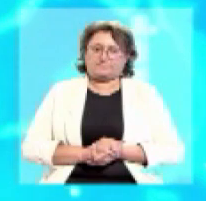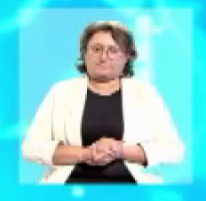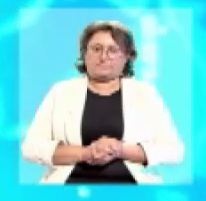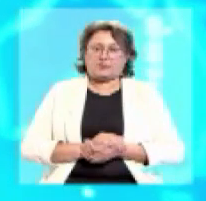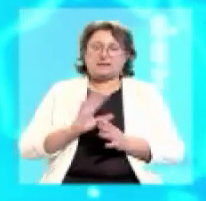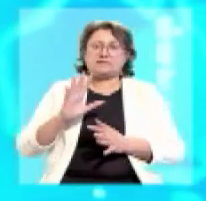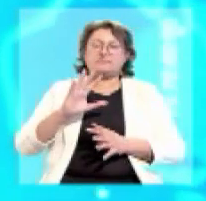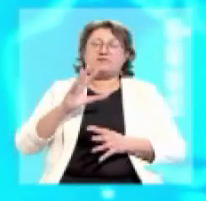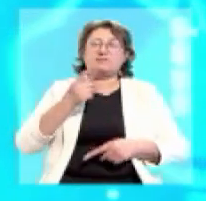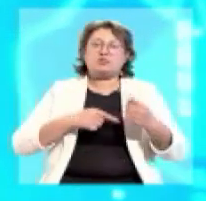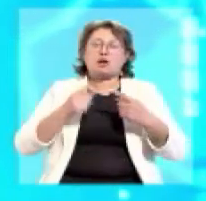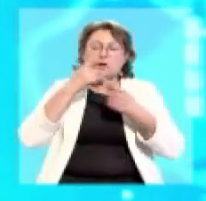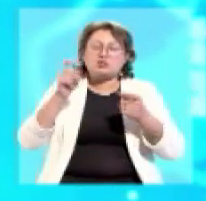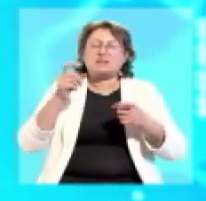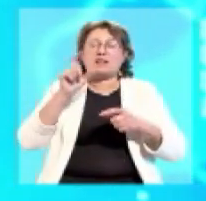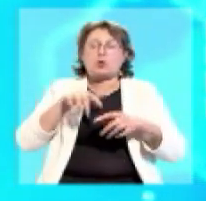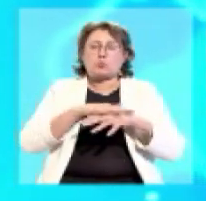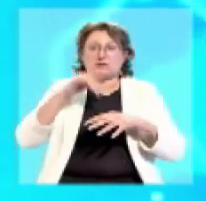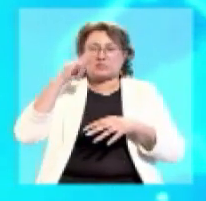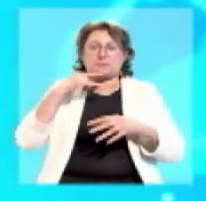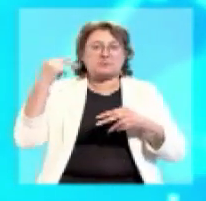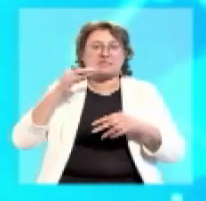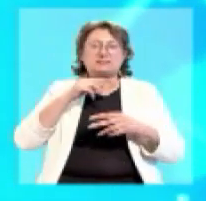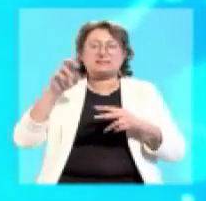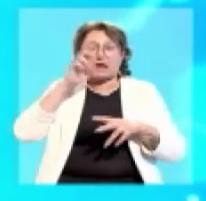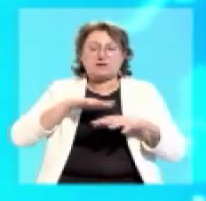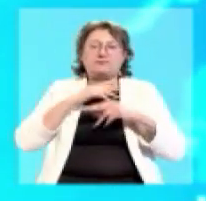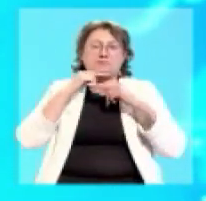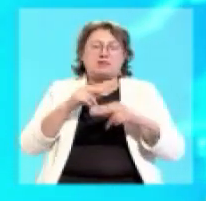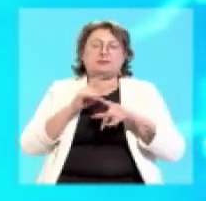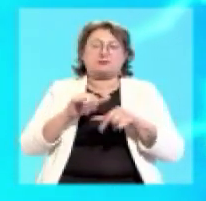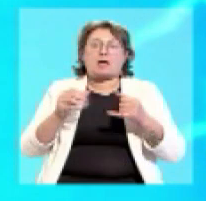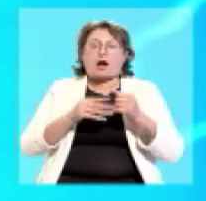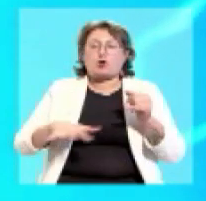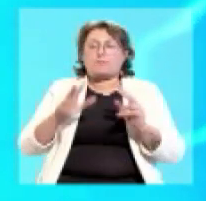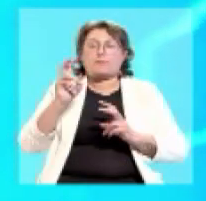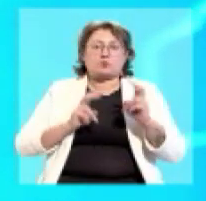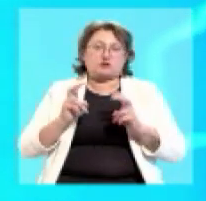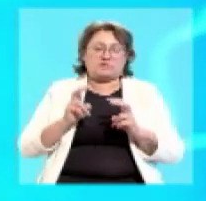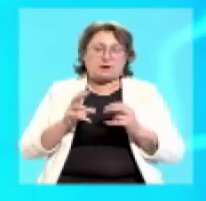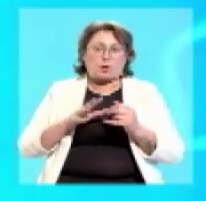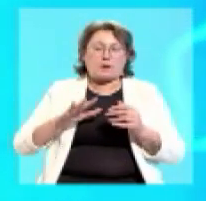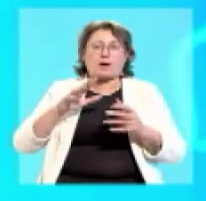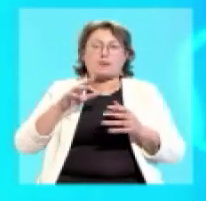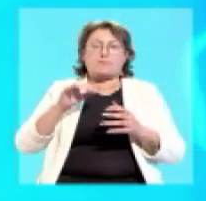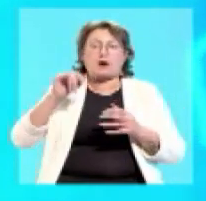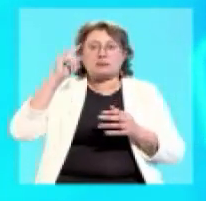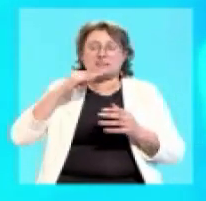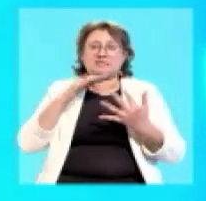В своем обращении народу Казахстана президент страны уделил внимание развитию агропромышленного комплекса. У